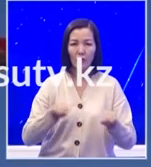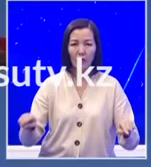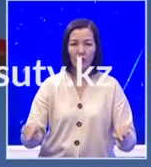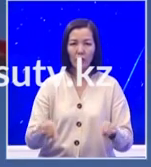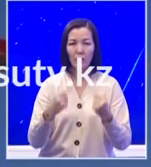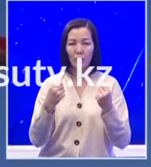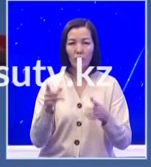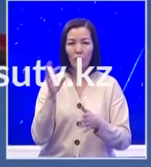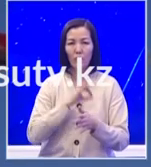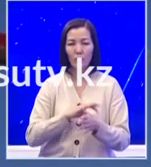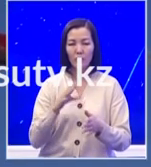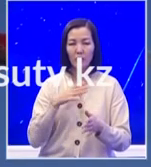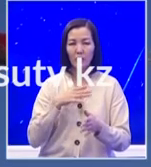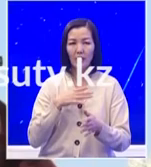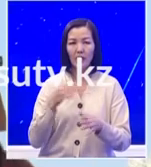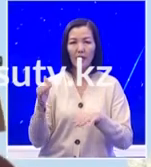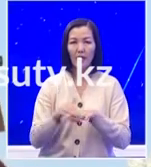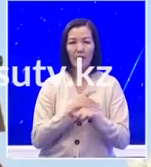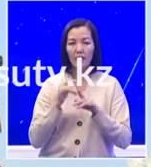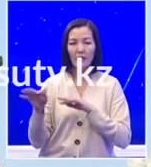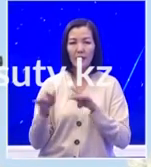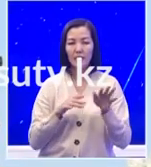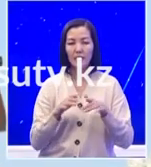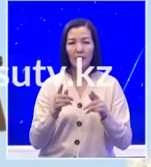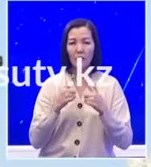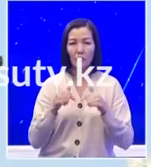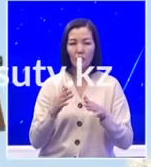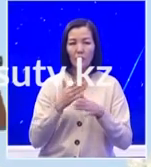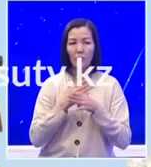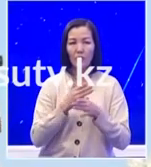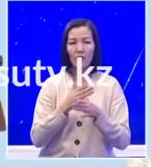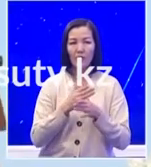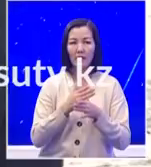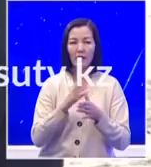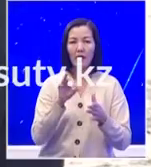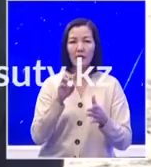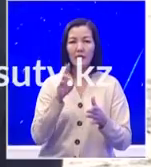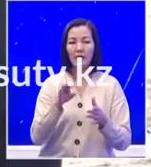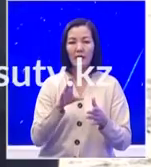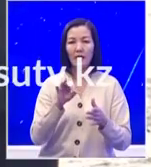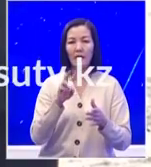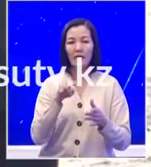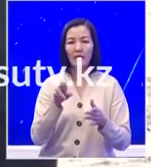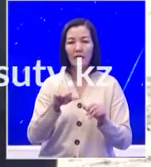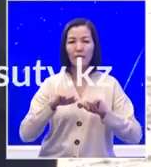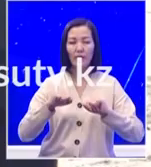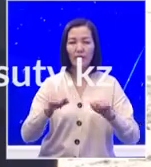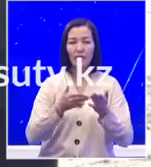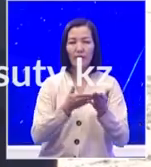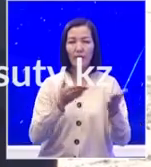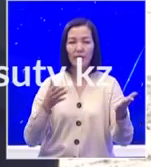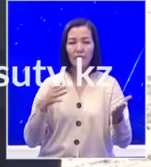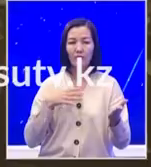қосқан үлесі санайды. Игі іске ұйытқы болғандар мұнымен шектелген жоқ. Сарқанда Алдияр батырға ас берді.